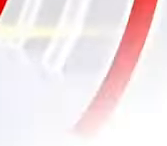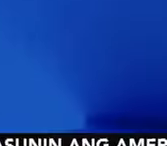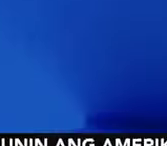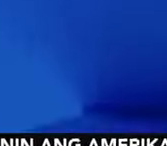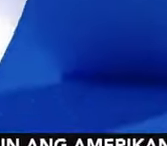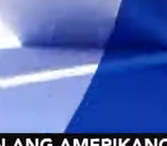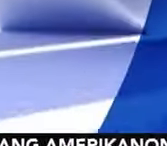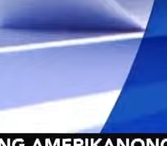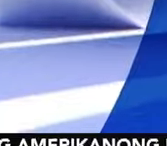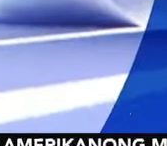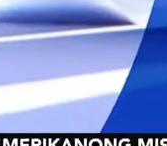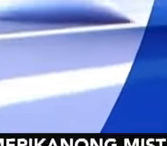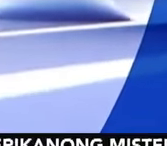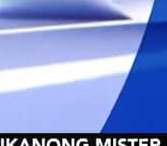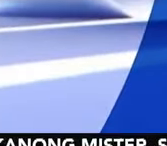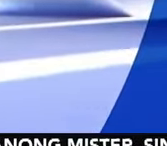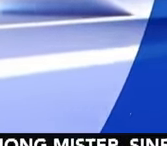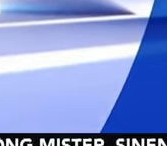bunso